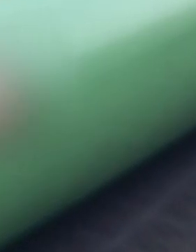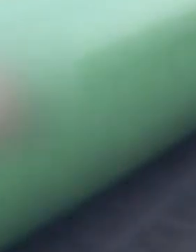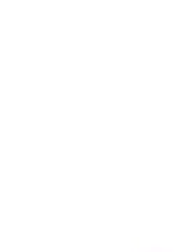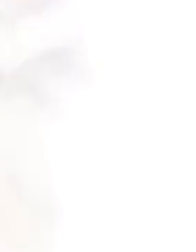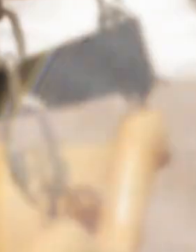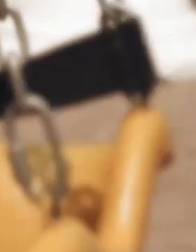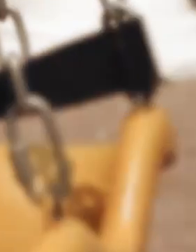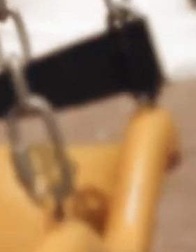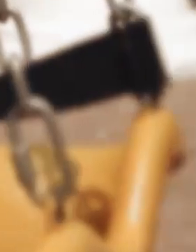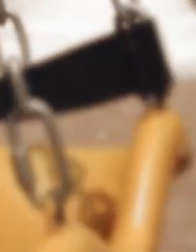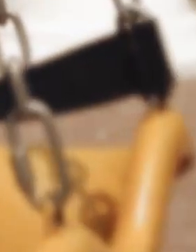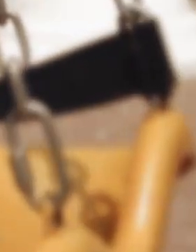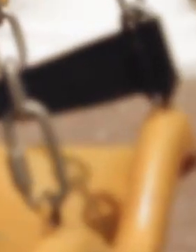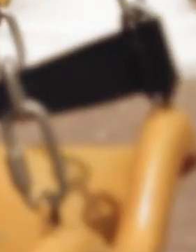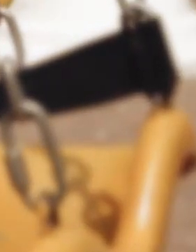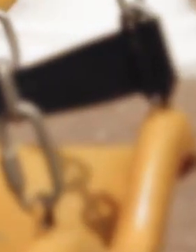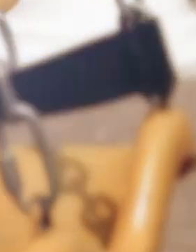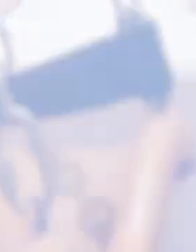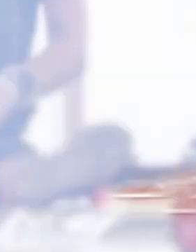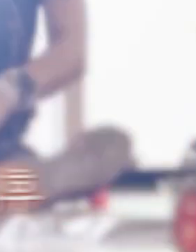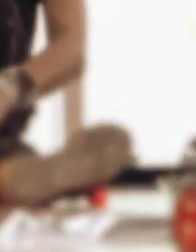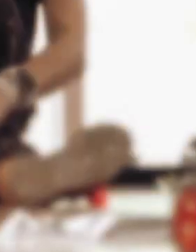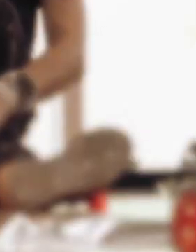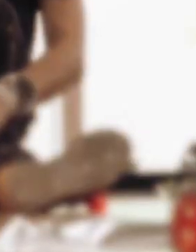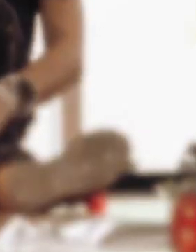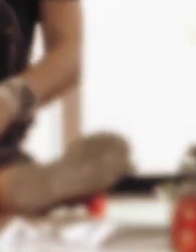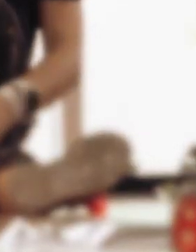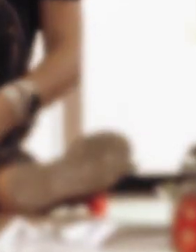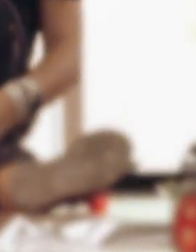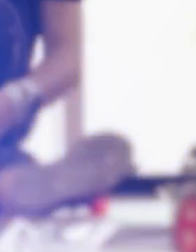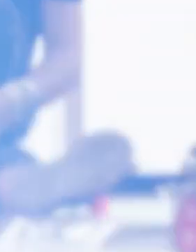여러분은 자녀에게 무엇을 물려주시겠습니까?